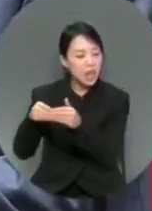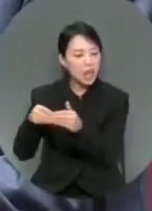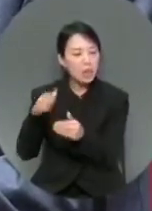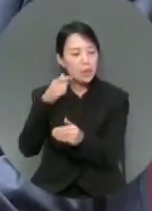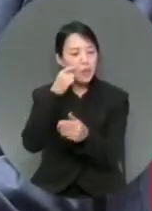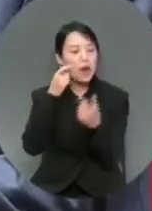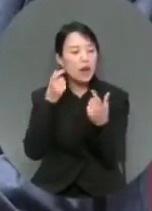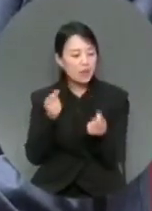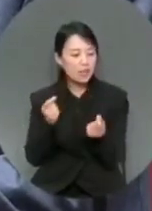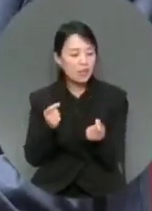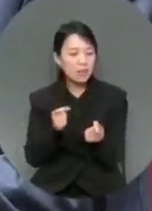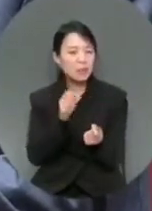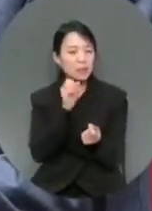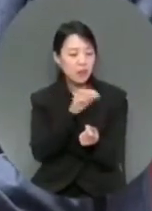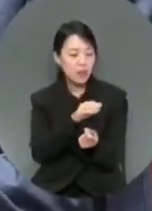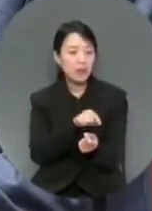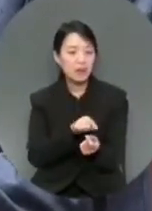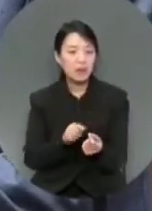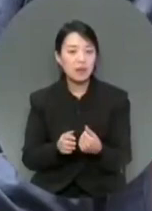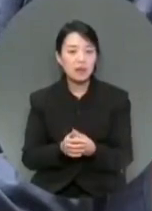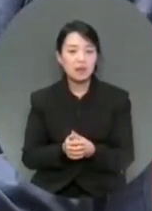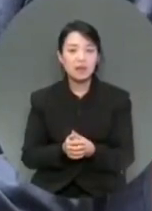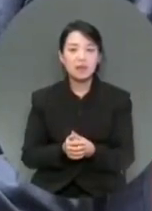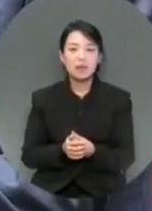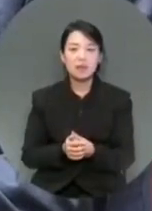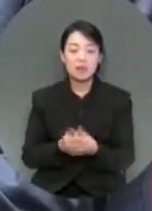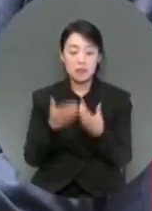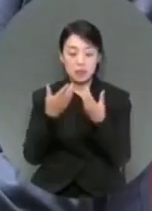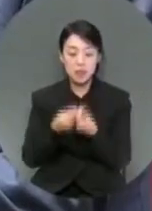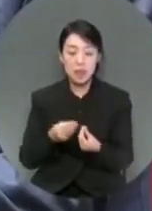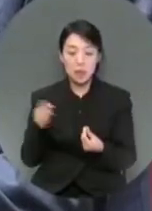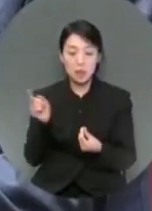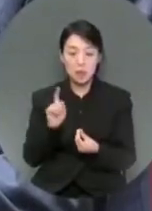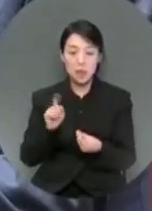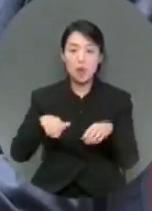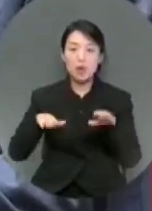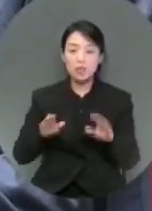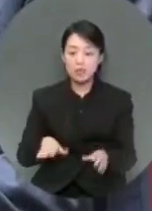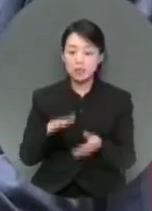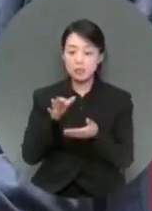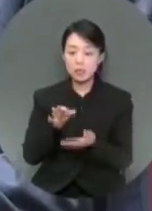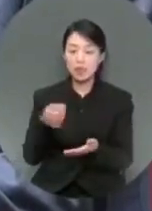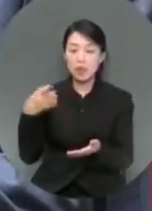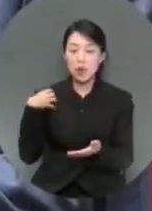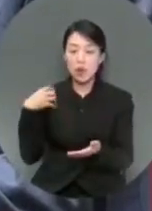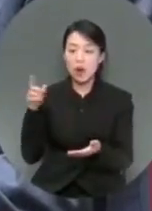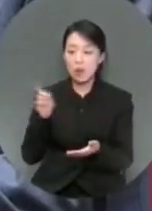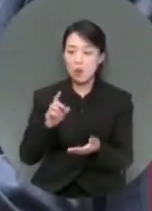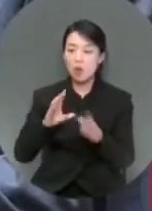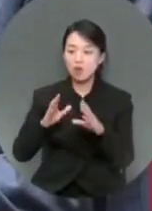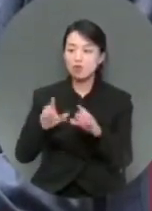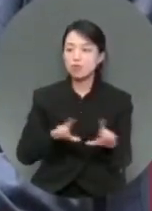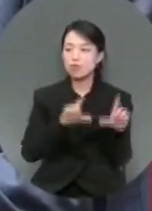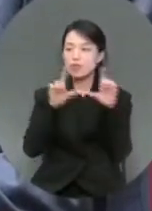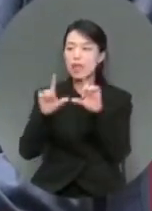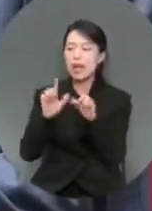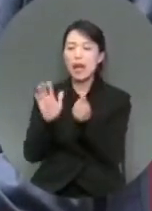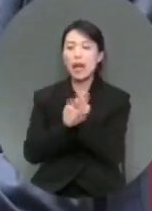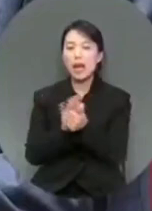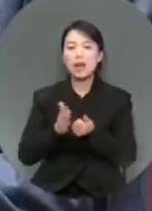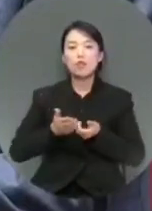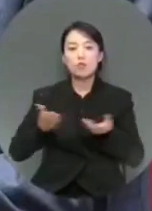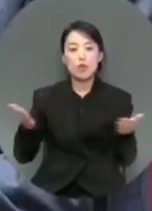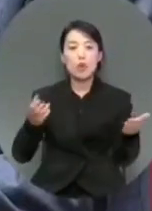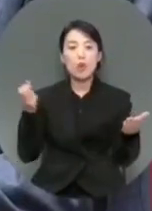드리는 거예요. 저는 건전재정 그렇지 않습니까? 그러니까 예를 들어서 우리가 재정의 역할이라는 건 결국은 뭐냐 민생을 살피면서 동시에